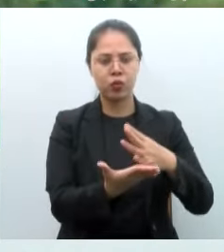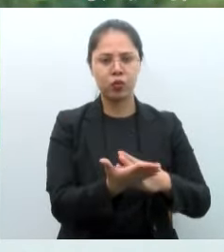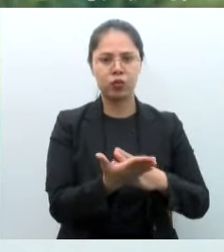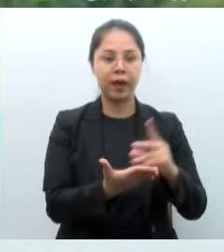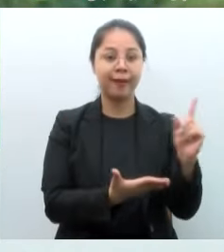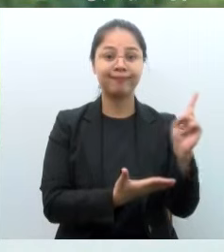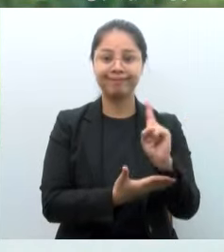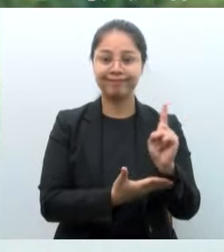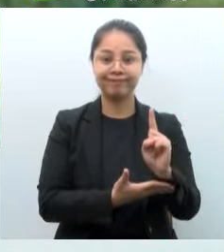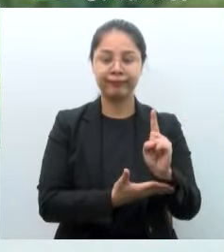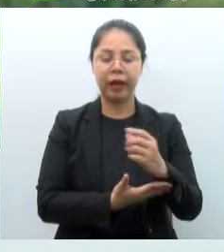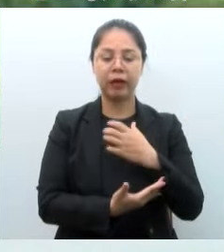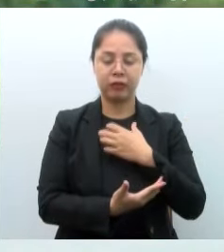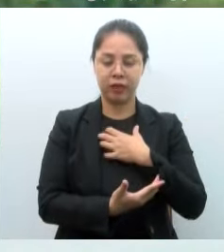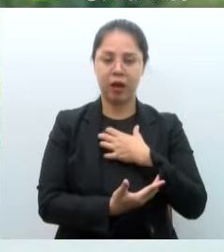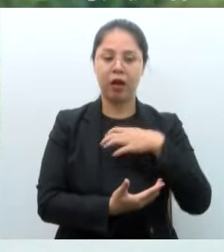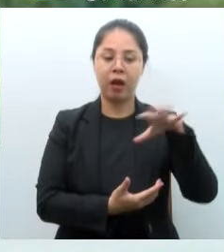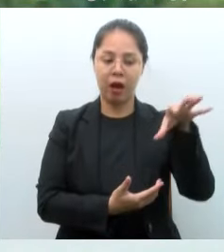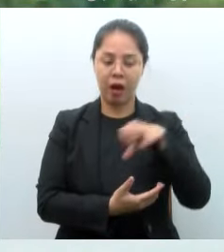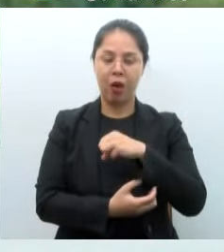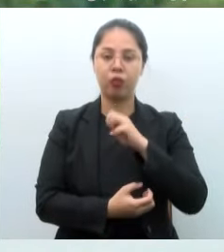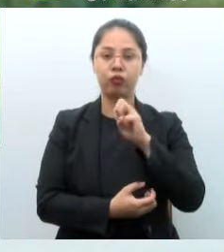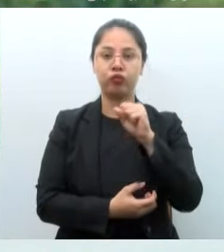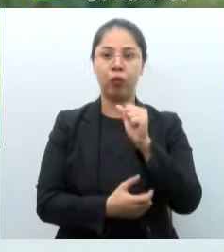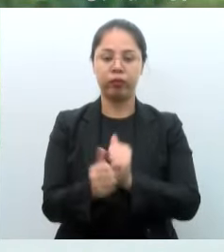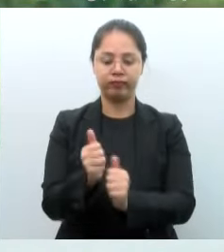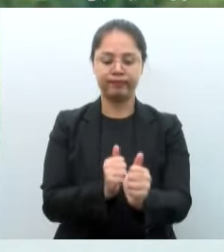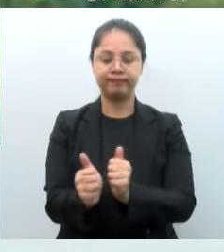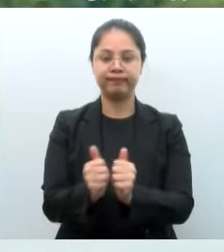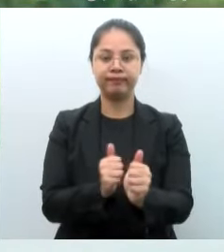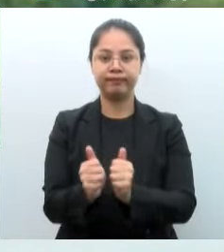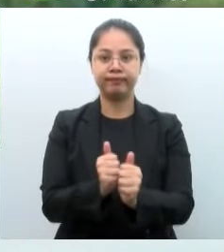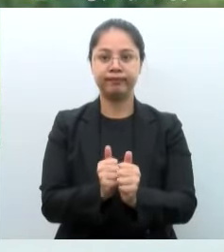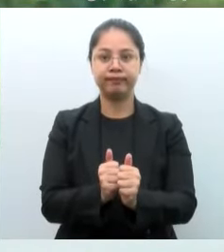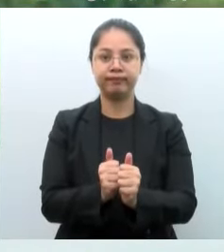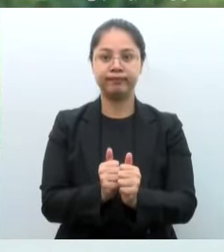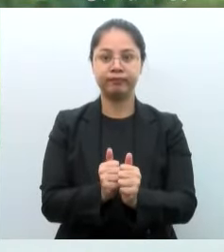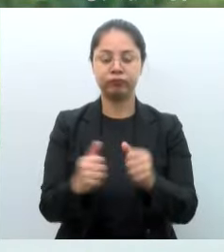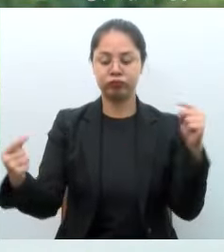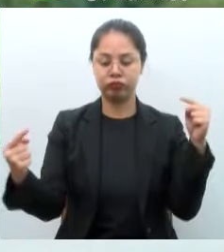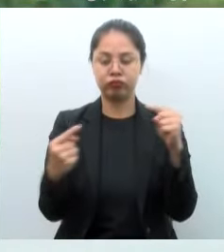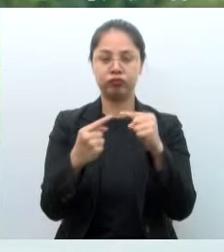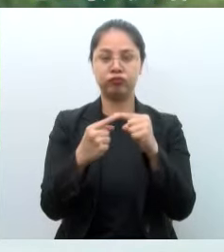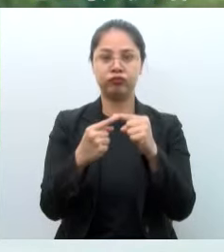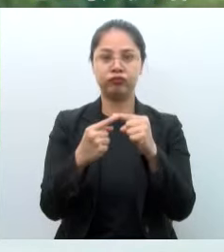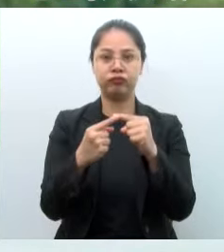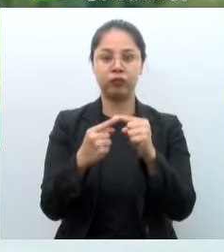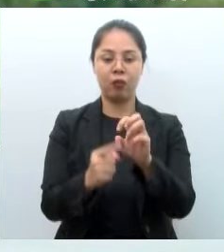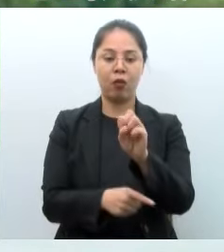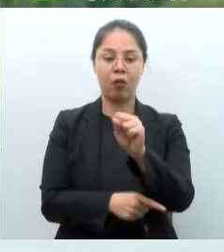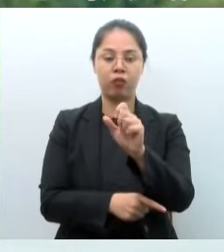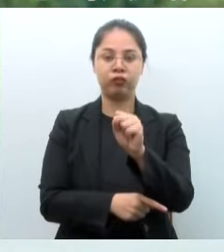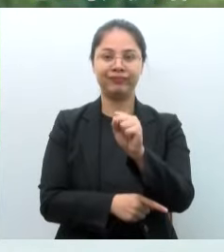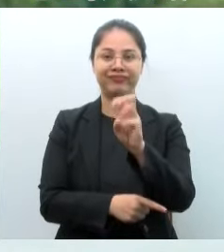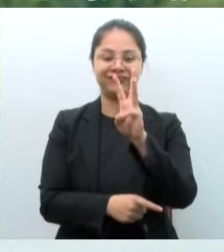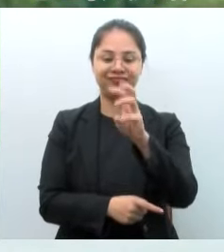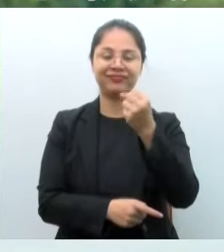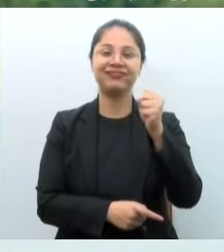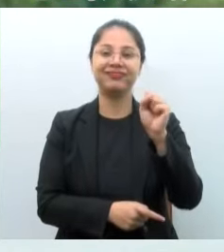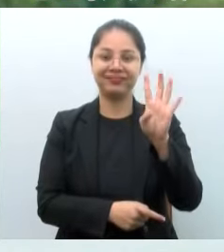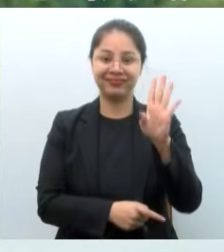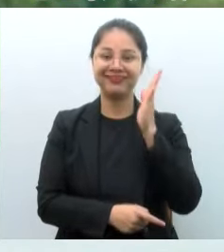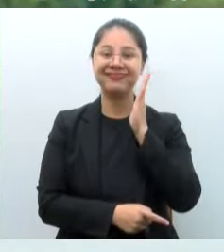ที่นะครับที่ต้องการจะสอบบรรจุสอบแข่งขันนะครับเพื่อมาใช้ในการสอบในว.14 ครั้งนี้ต่อ